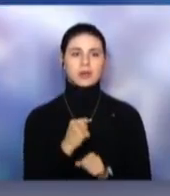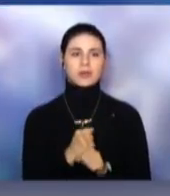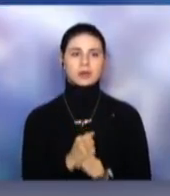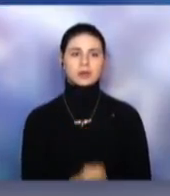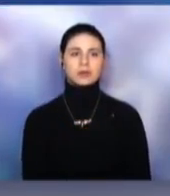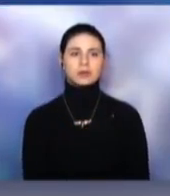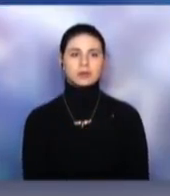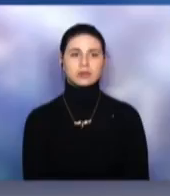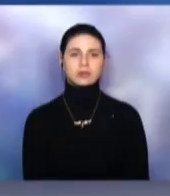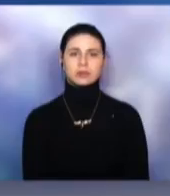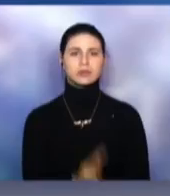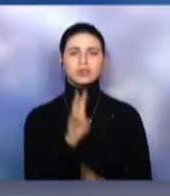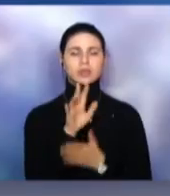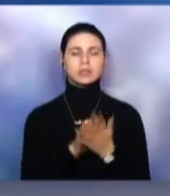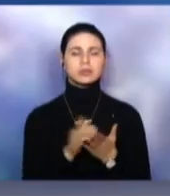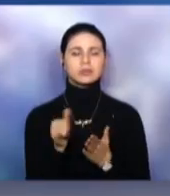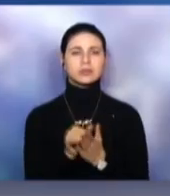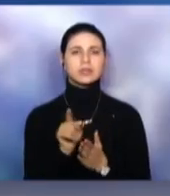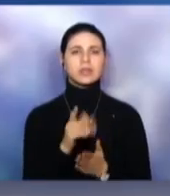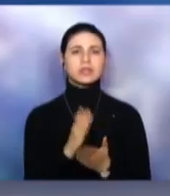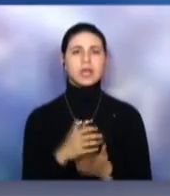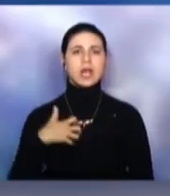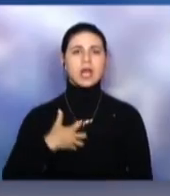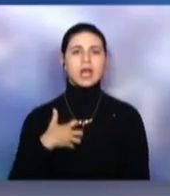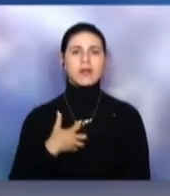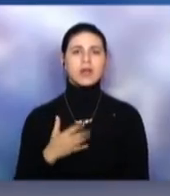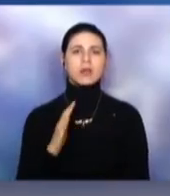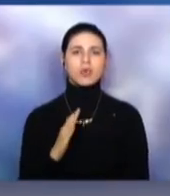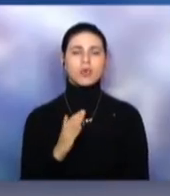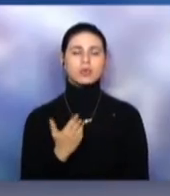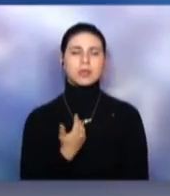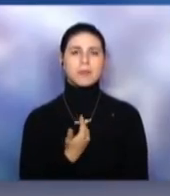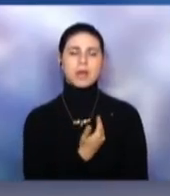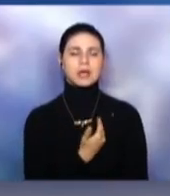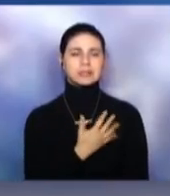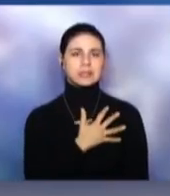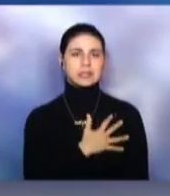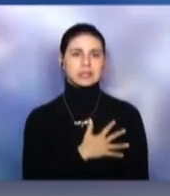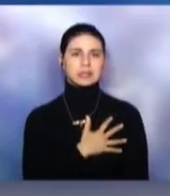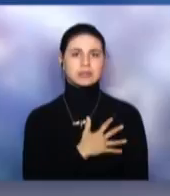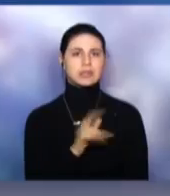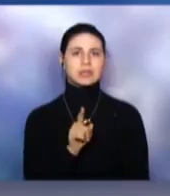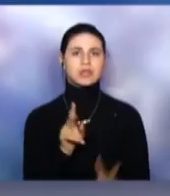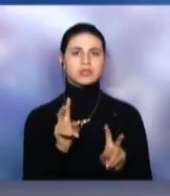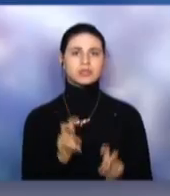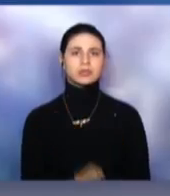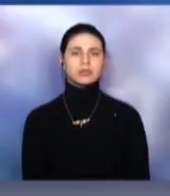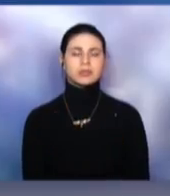რა უკაცრავად არ გათიშოთ რას ნიშნავს მაქვს ხოლმე მხოლოდ მარცხენა მხარეს ანუ მარცხნივ როდესაც